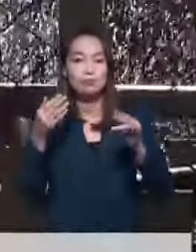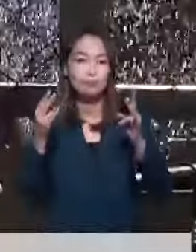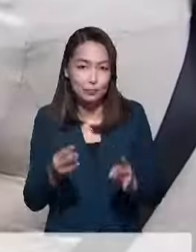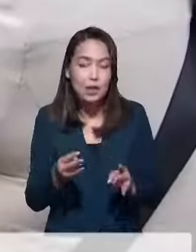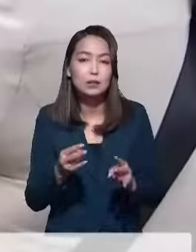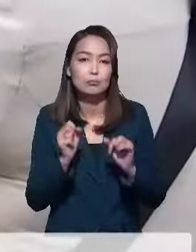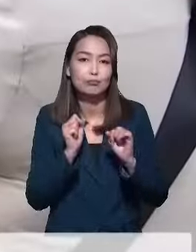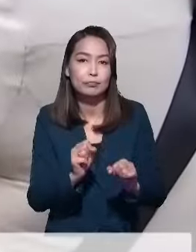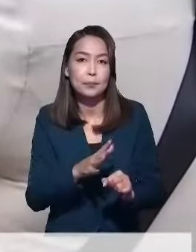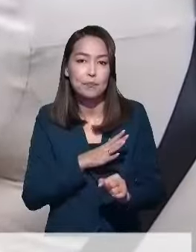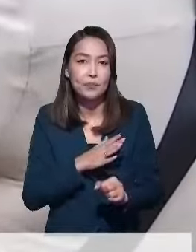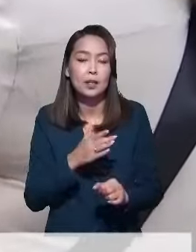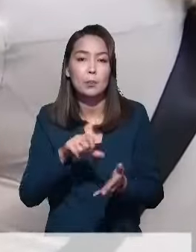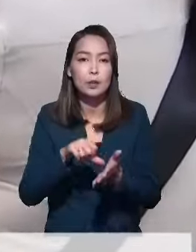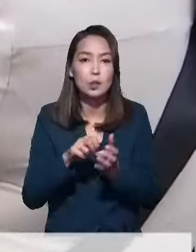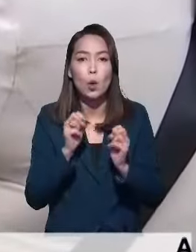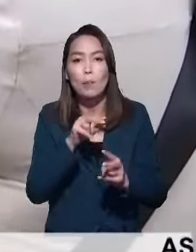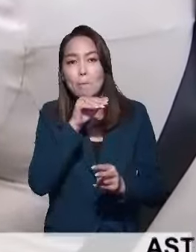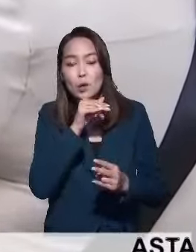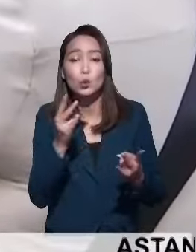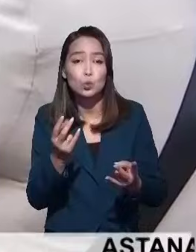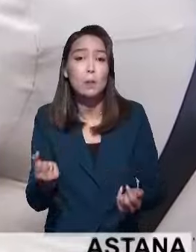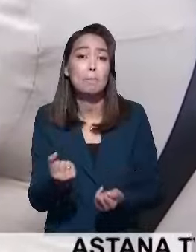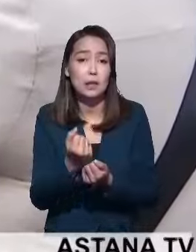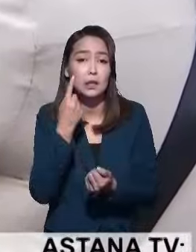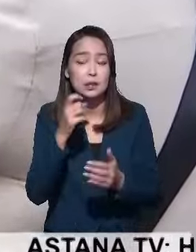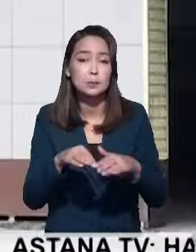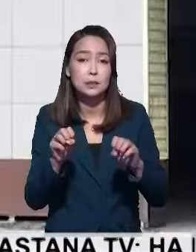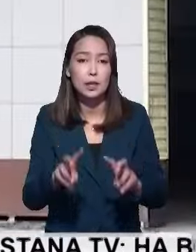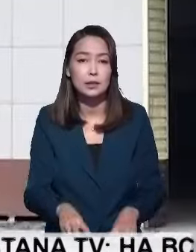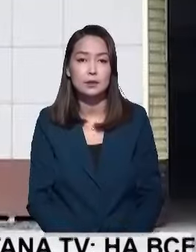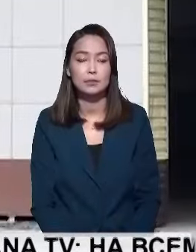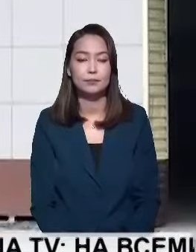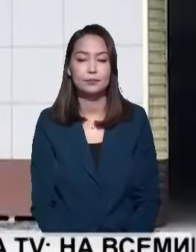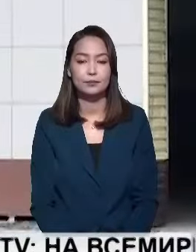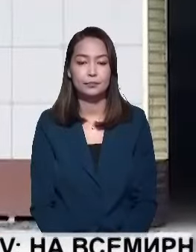последствий. Представители опасных профессий нуждаются в поддержке, отметил специалист.